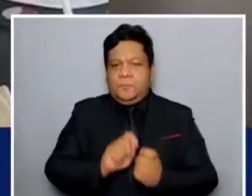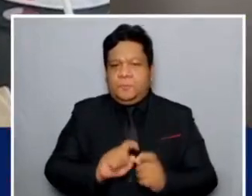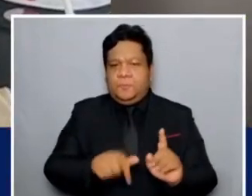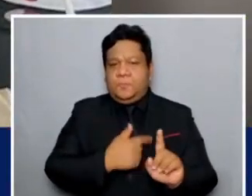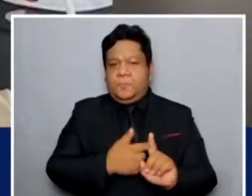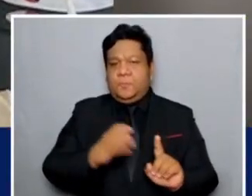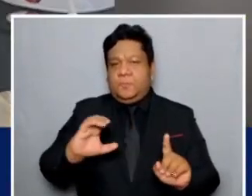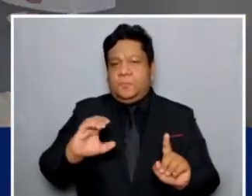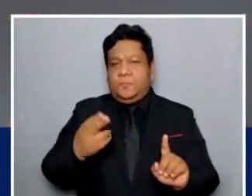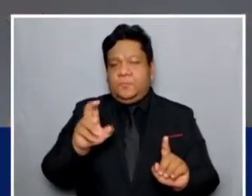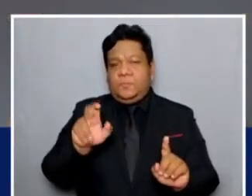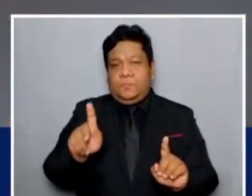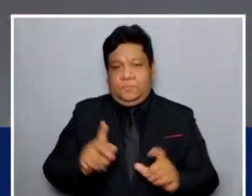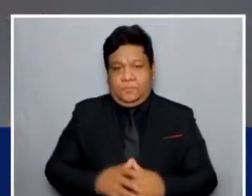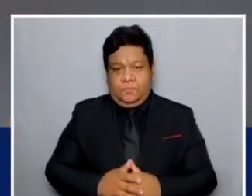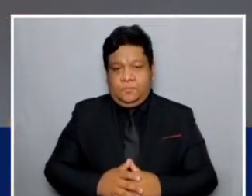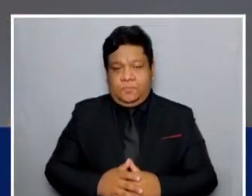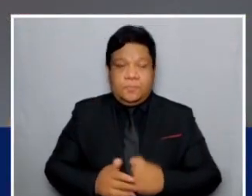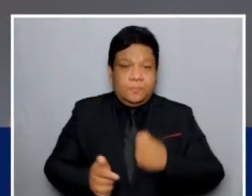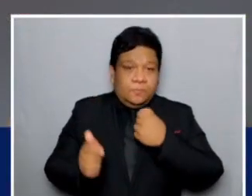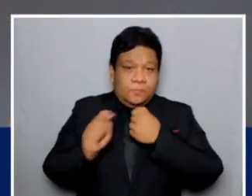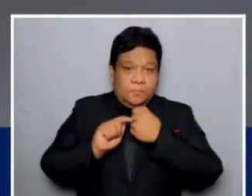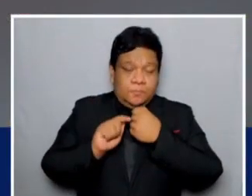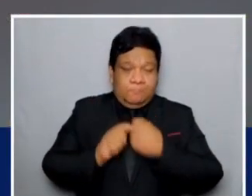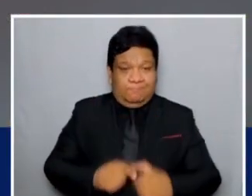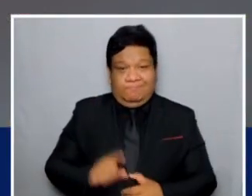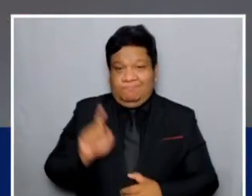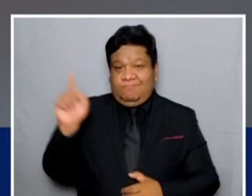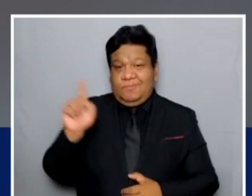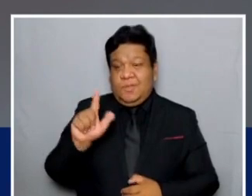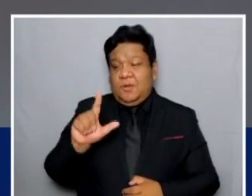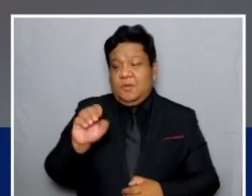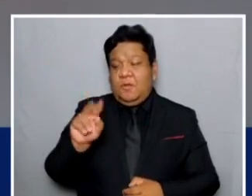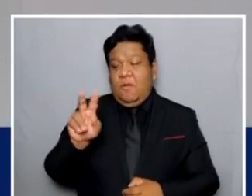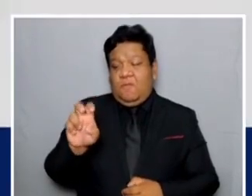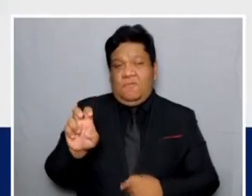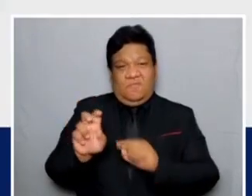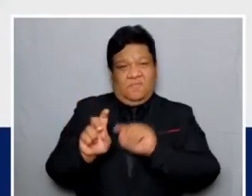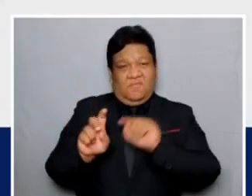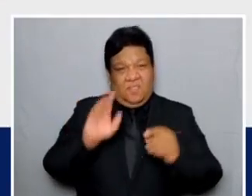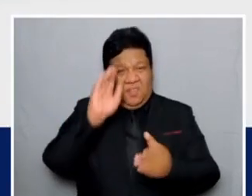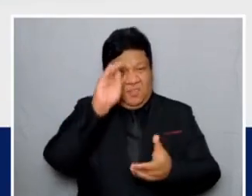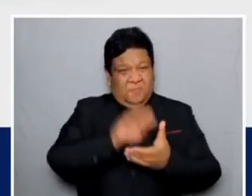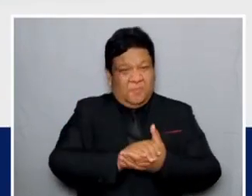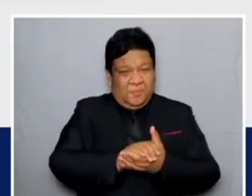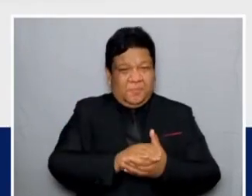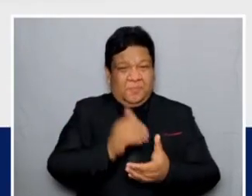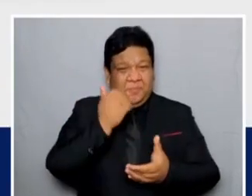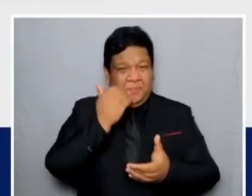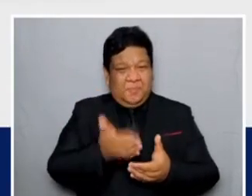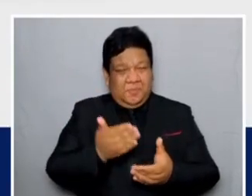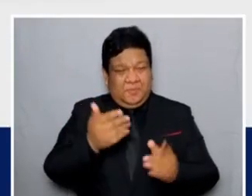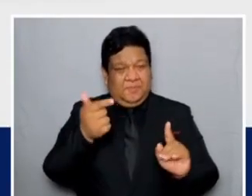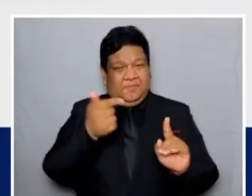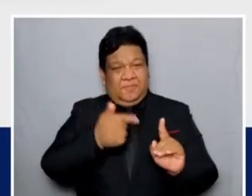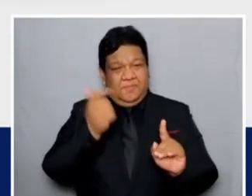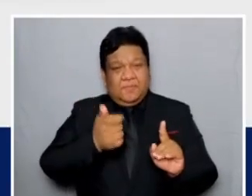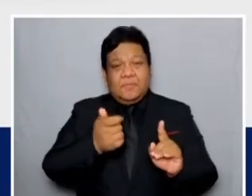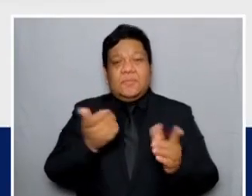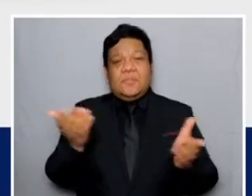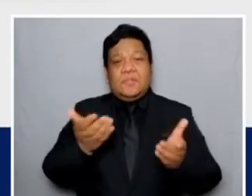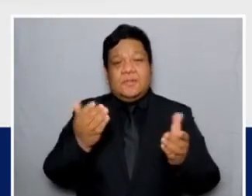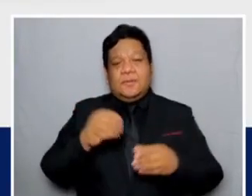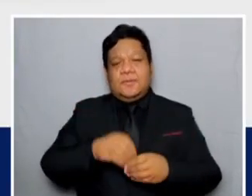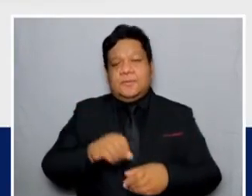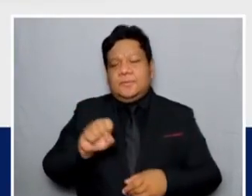Mahirap para kay Love Asuncion na tanggapin ang nangyari sa kanyang mister na si Reinhardt, ang Pinoy na nabaril sa San Lorenzo, California